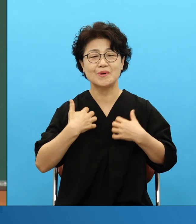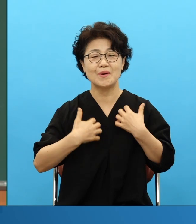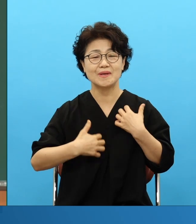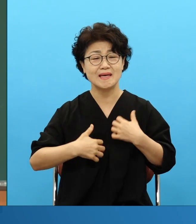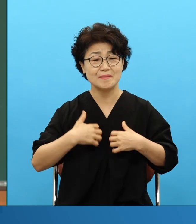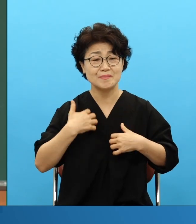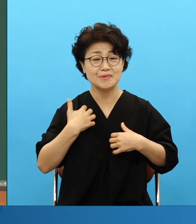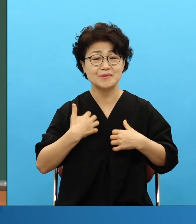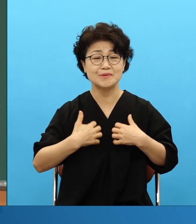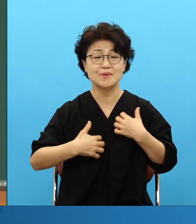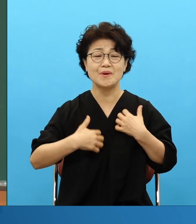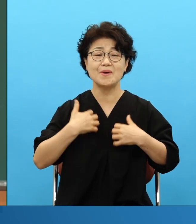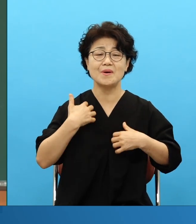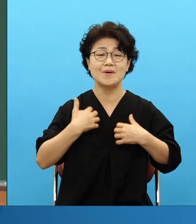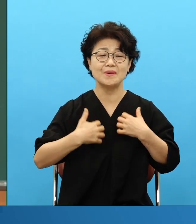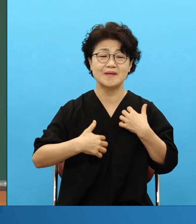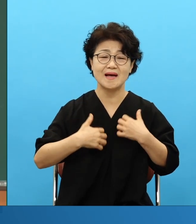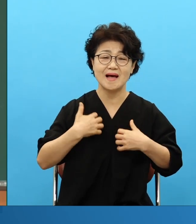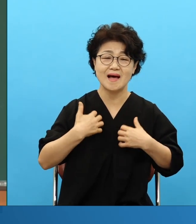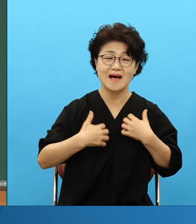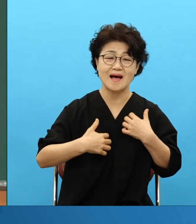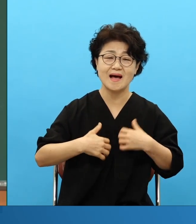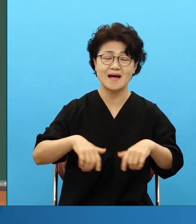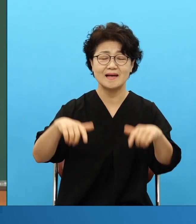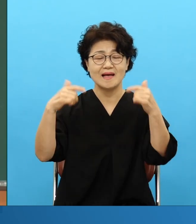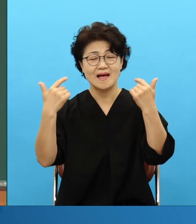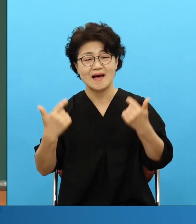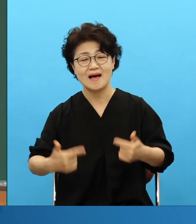기쁘고 기쁘도다.